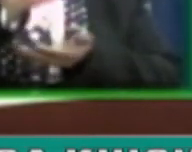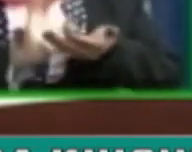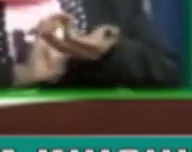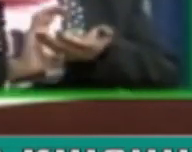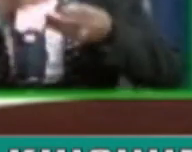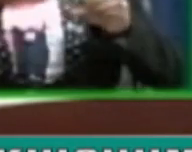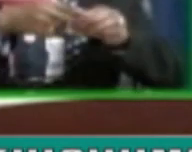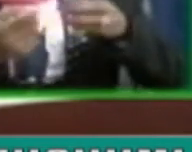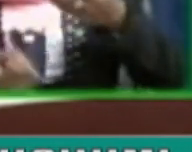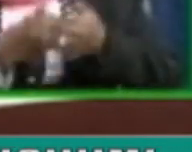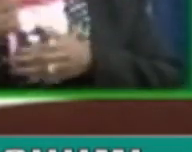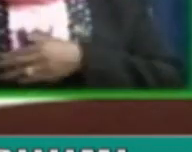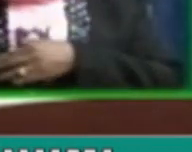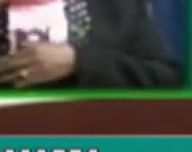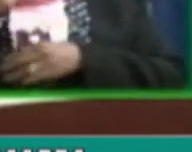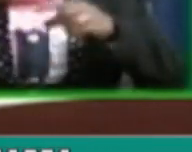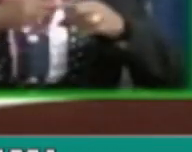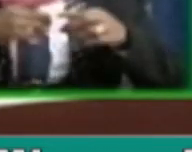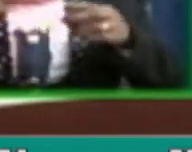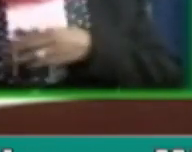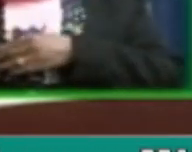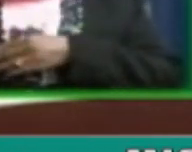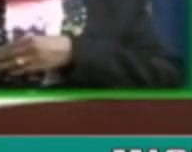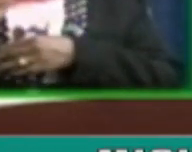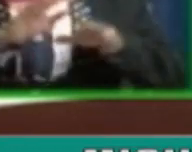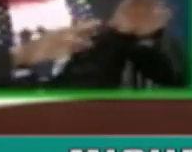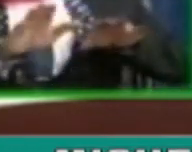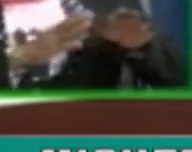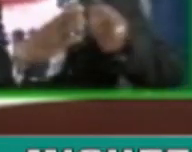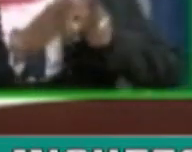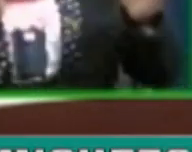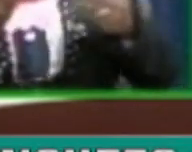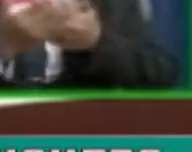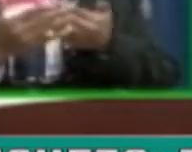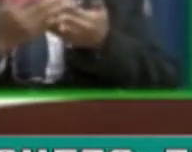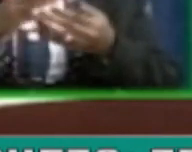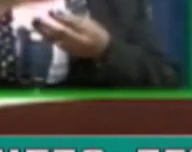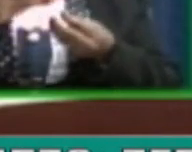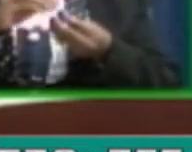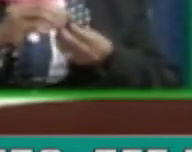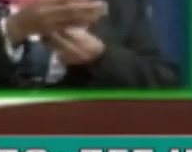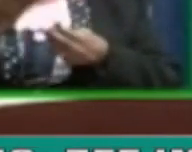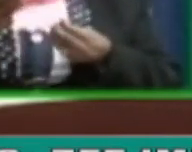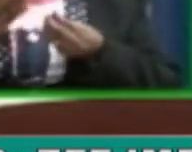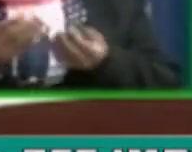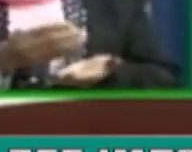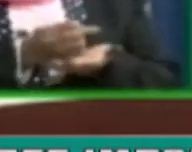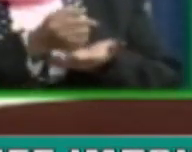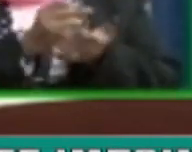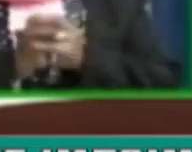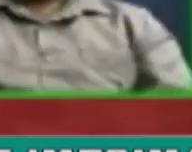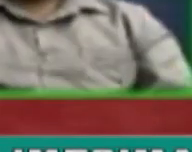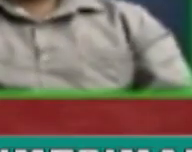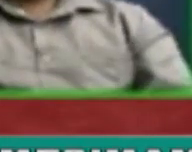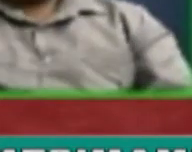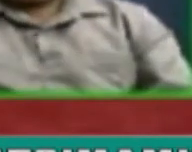mafuta unaojitokeza mara kwa mara na kuleta usumbufu mkubwa kwa wananchi pamoja na wawekezaji. Aidha, kamati hiyo